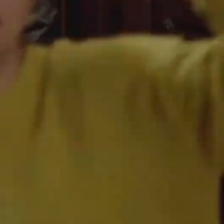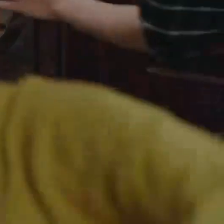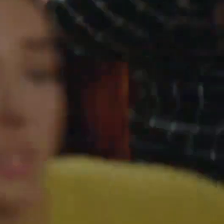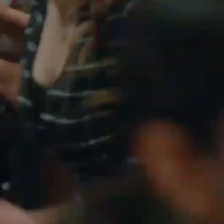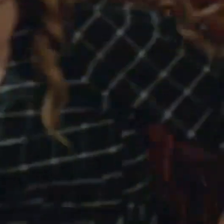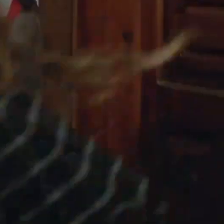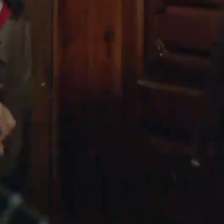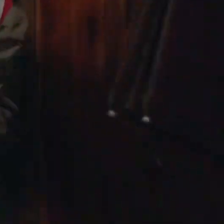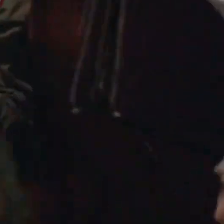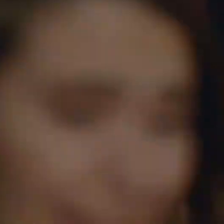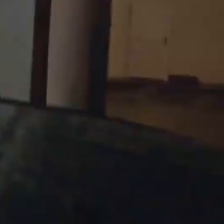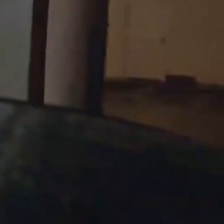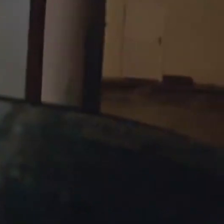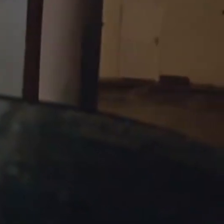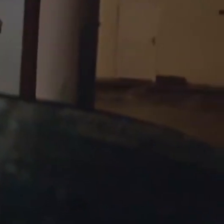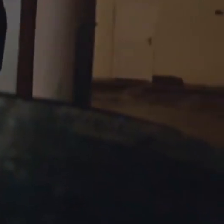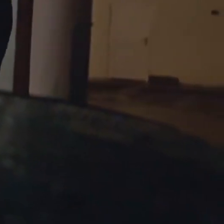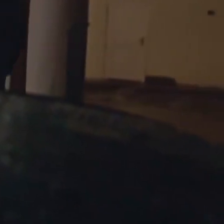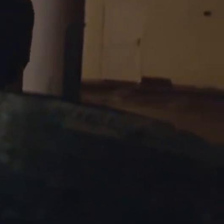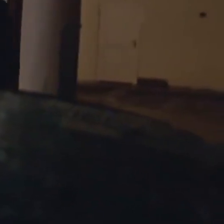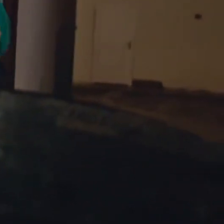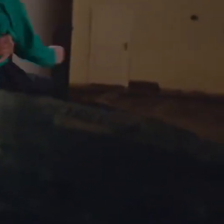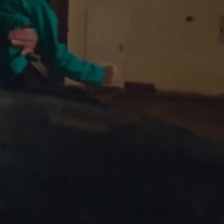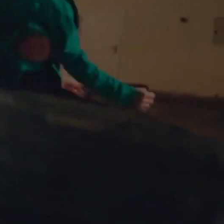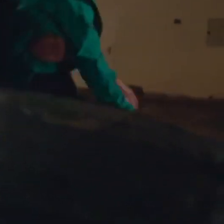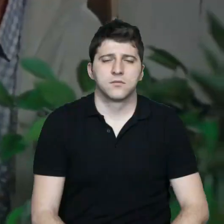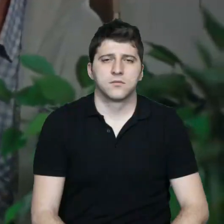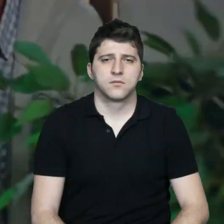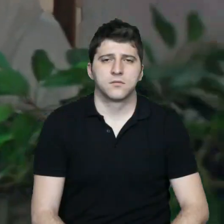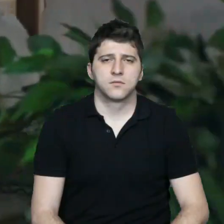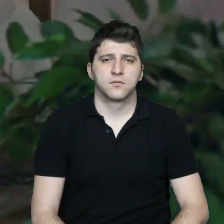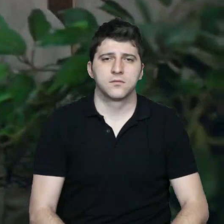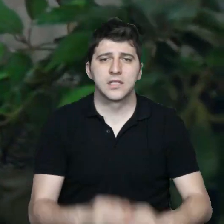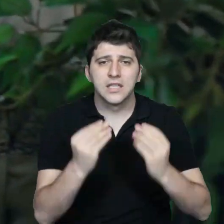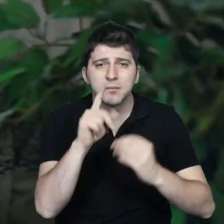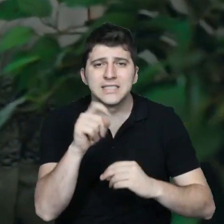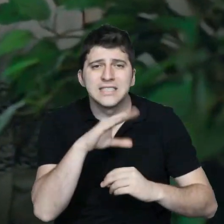Erol'un şoförü Arda'yı jandarmadan aldı. Kızlar koşturdular peşlerinden.